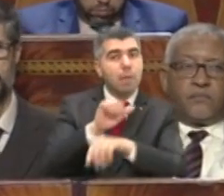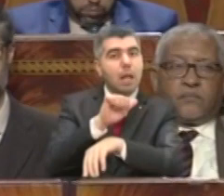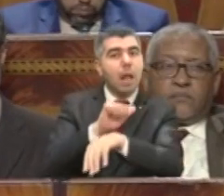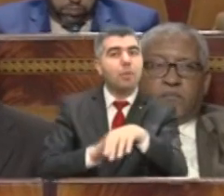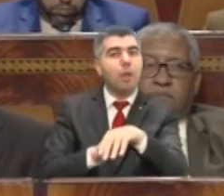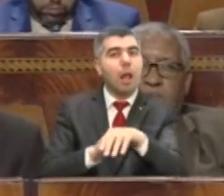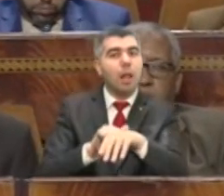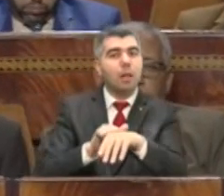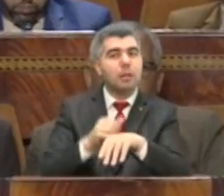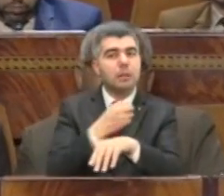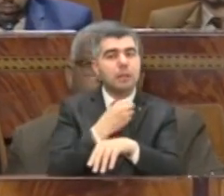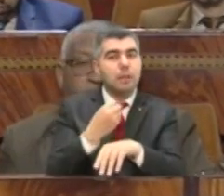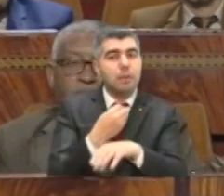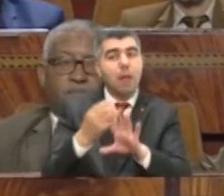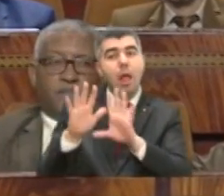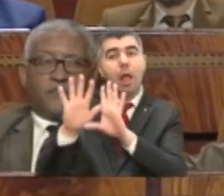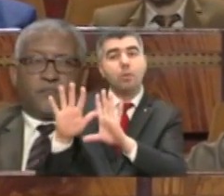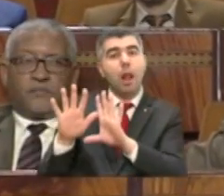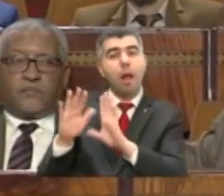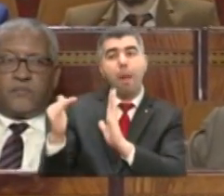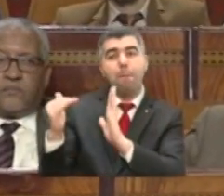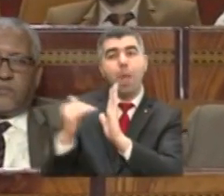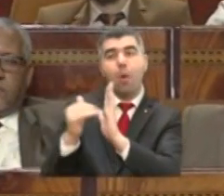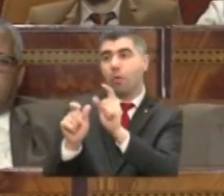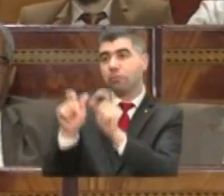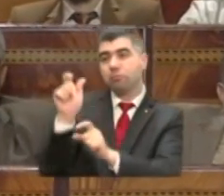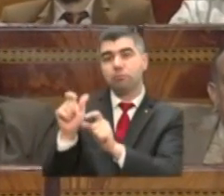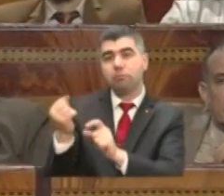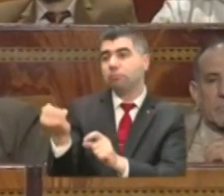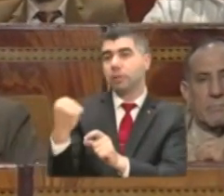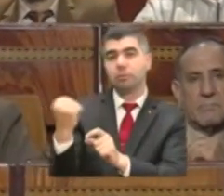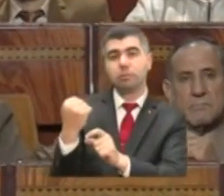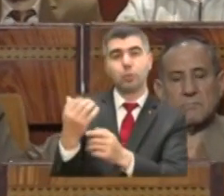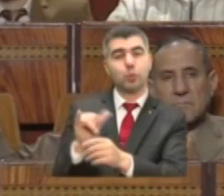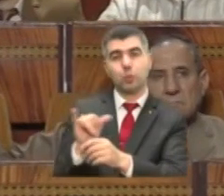الصحية، لأن هناك 10 ملايين ممن ينتظرون هذه التغطية